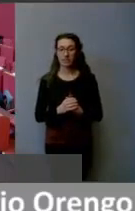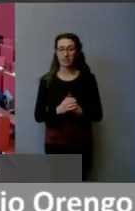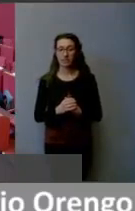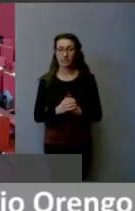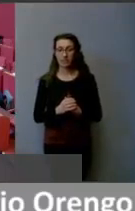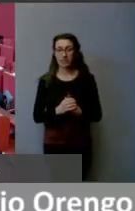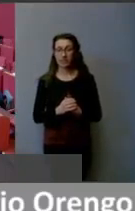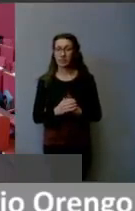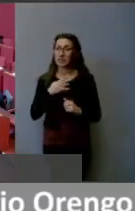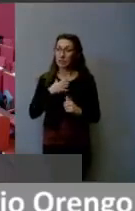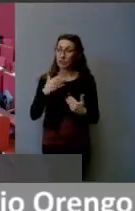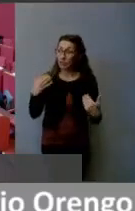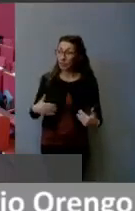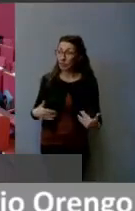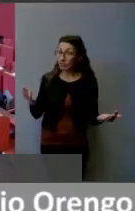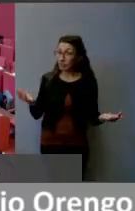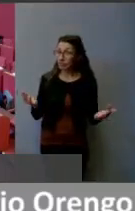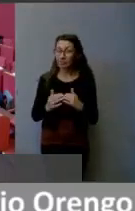sono qua. Ok.